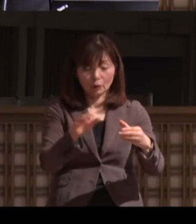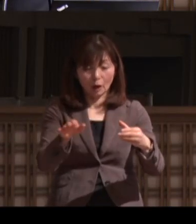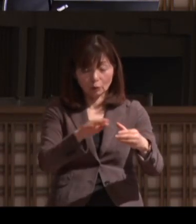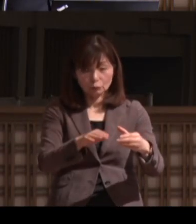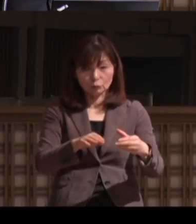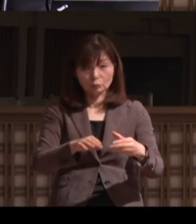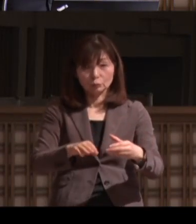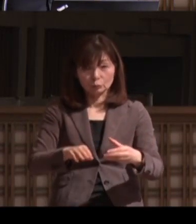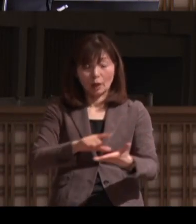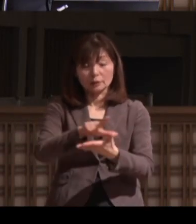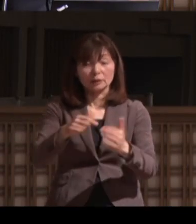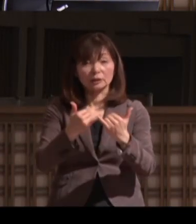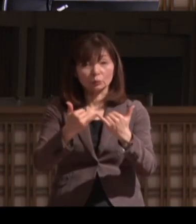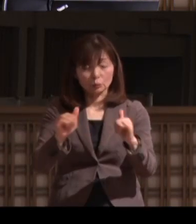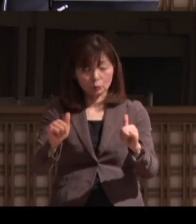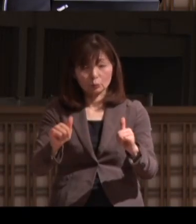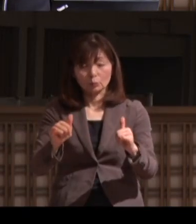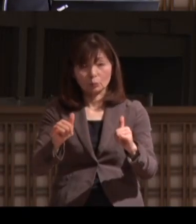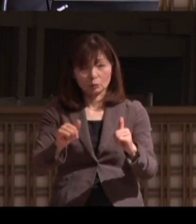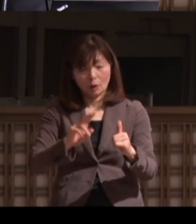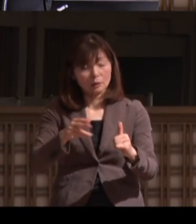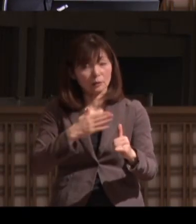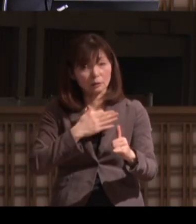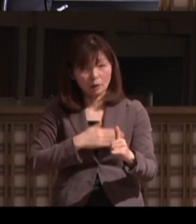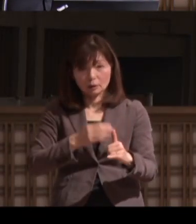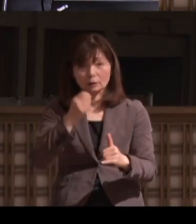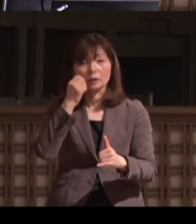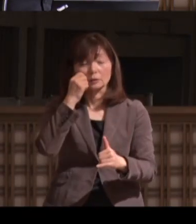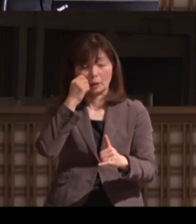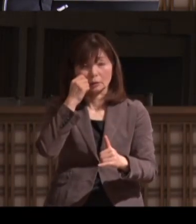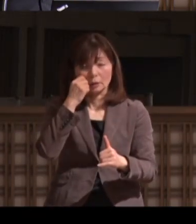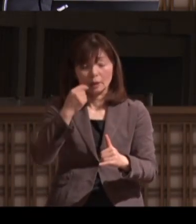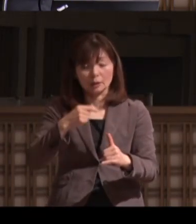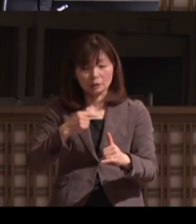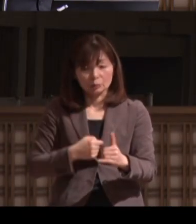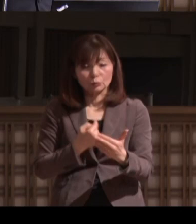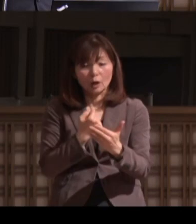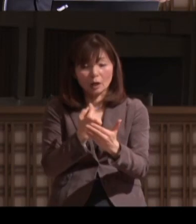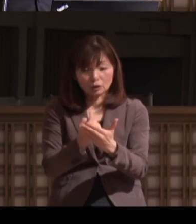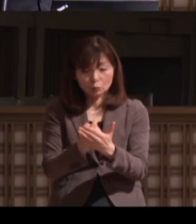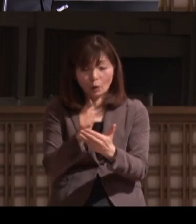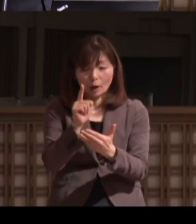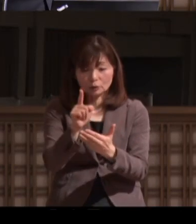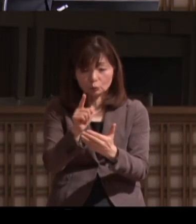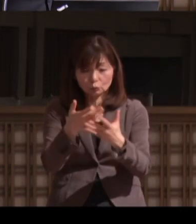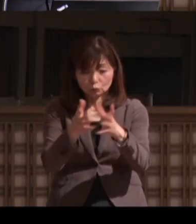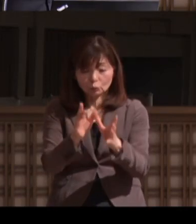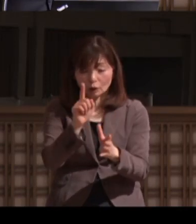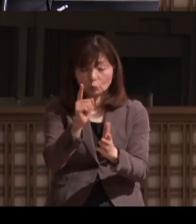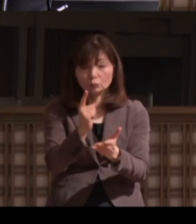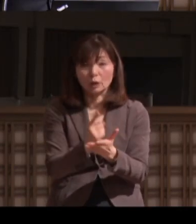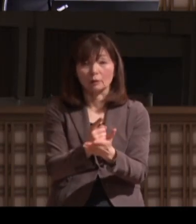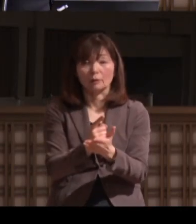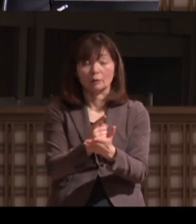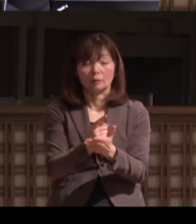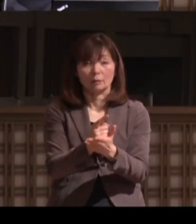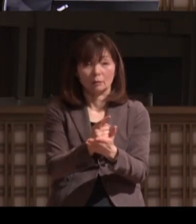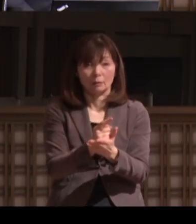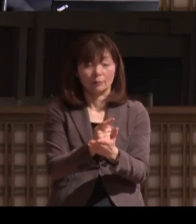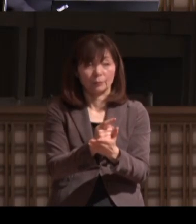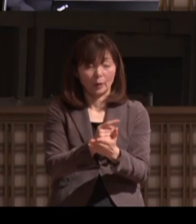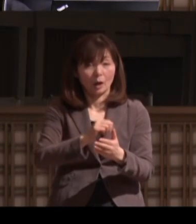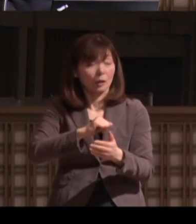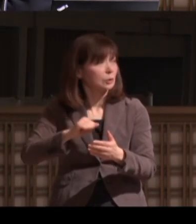理解できないんですねえ所属するのは1箇所だとそうすると左がこの図は違いますけど